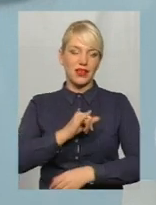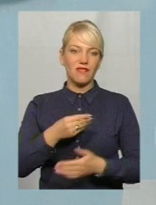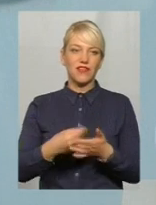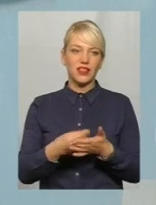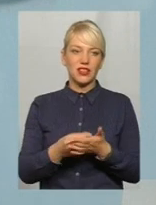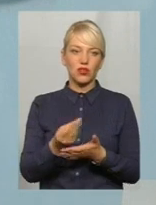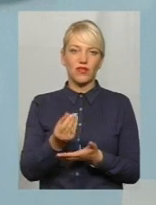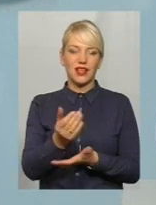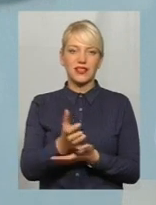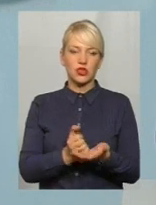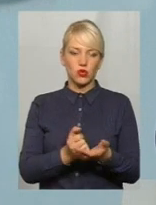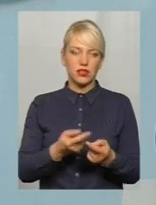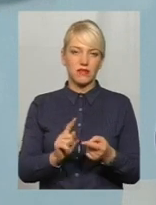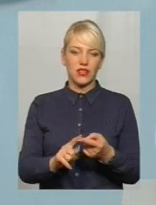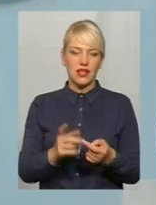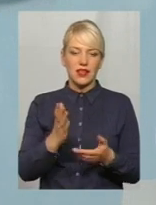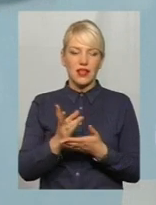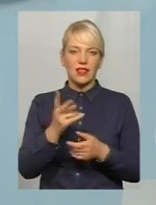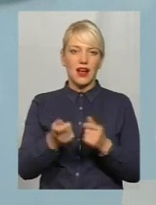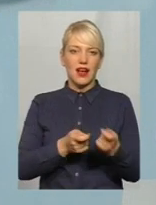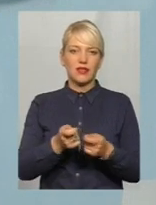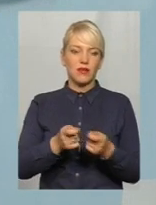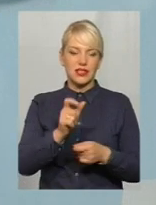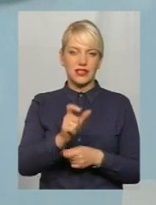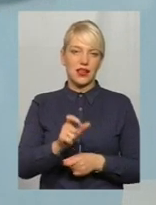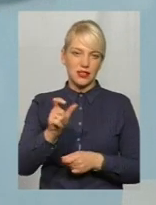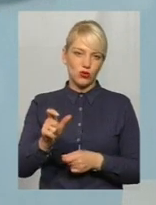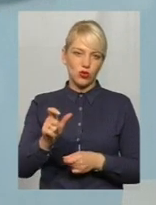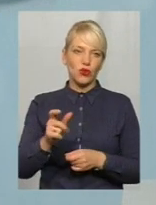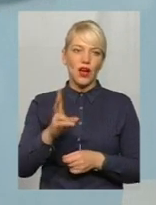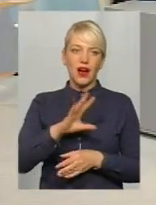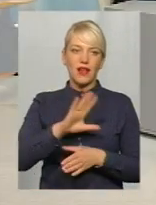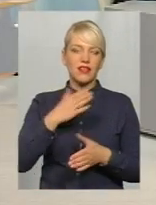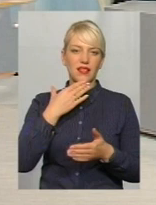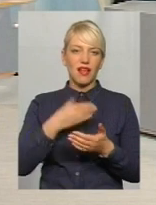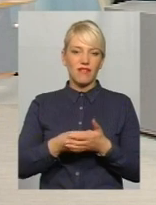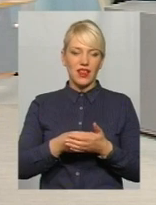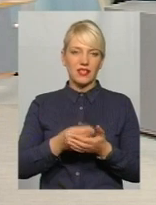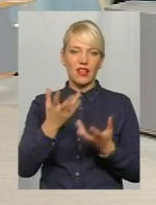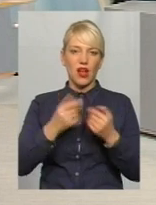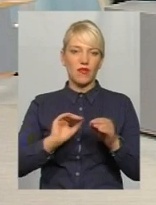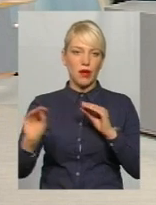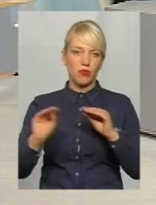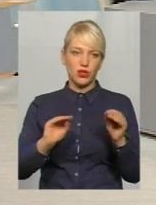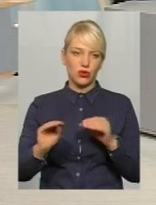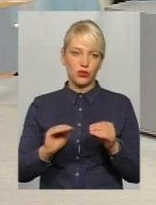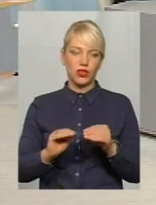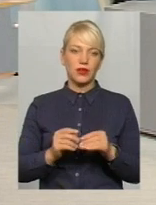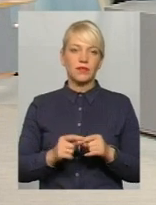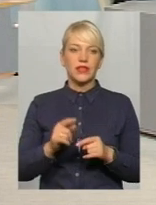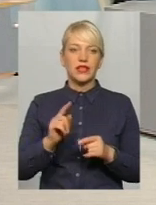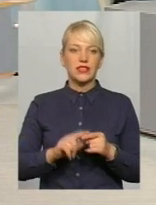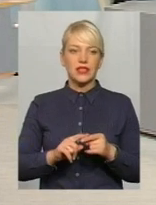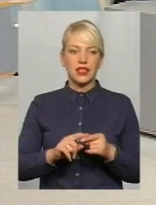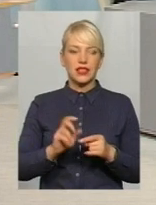фінансовий ресурс іде на адміністративний апарат, а не на власне амбулаторію, як основний структурний підрозділ